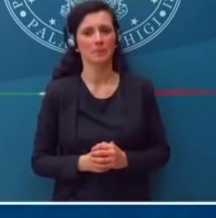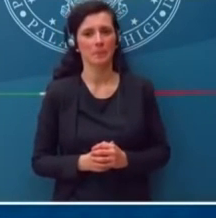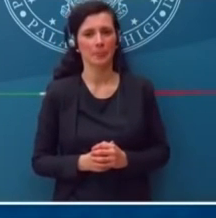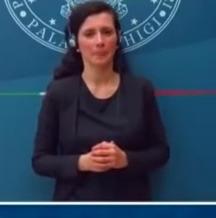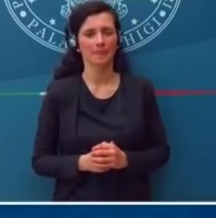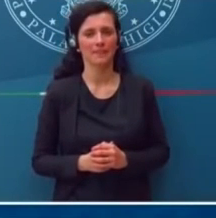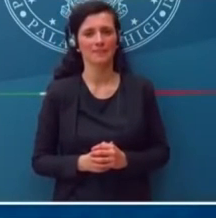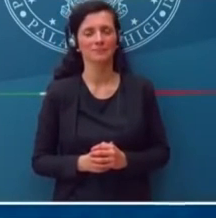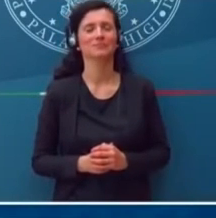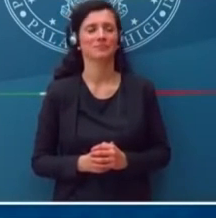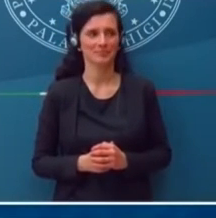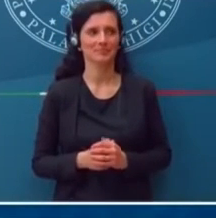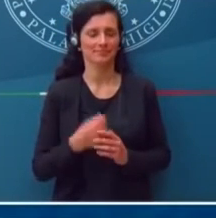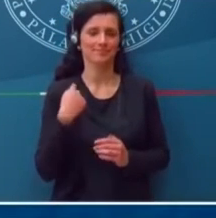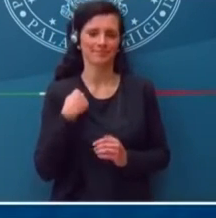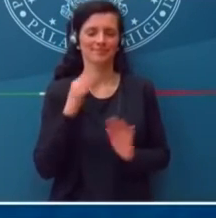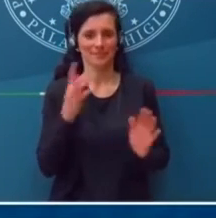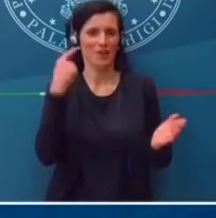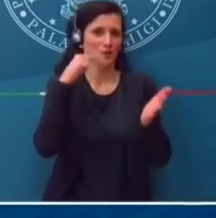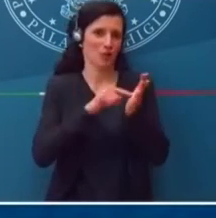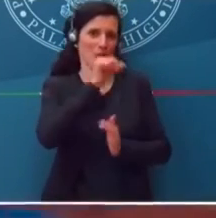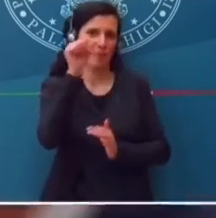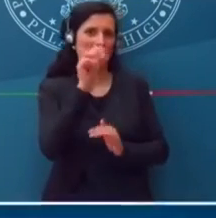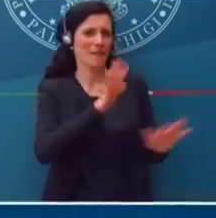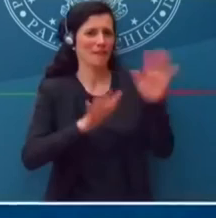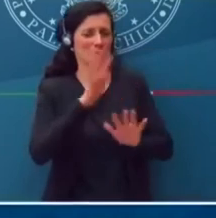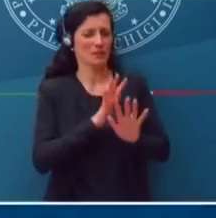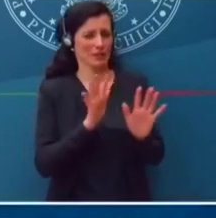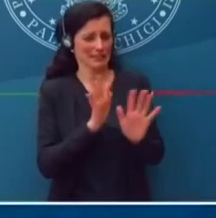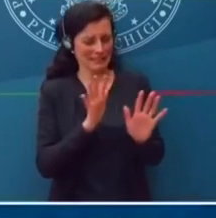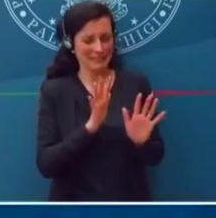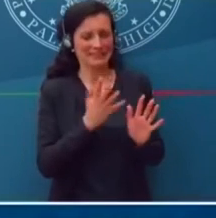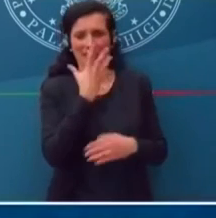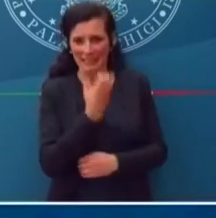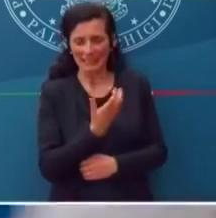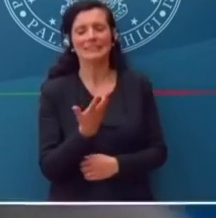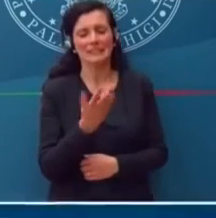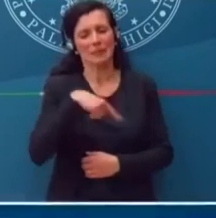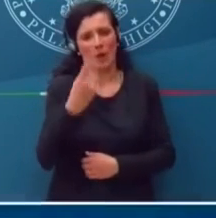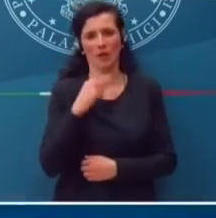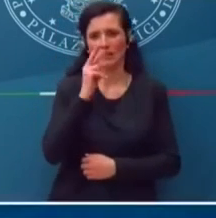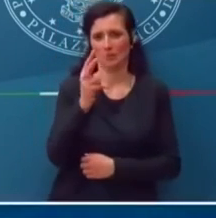Ritorno alle cose terrificanti prima per rispettare l'ordine delle domande. Dunque,